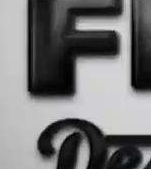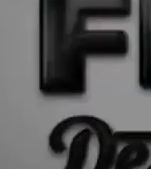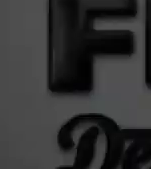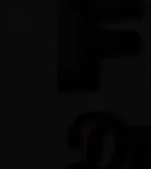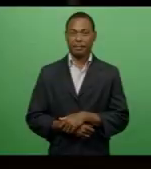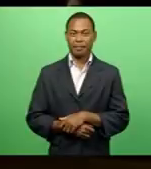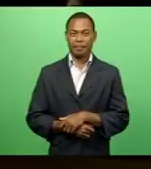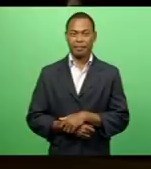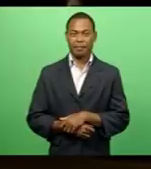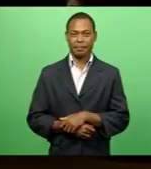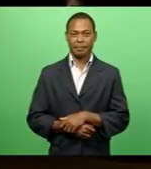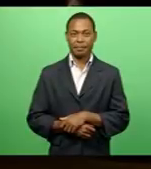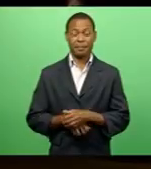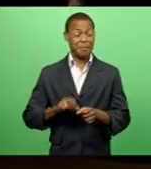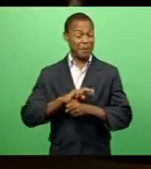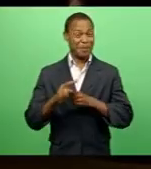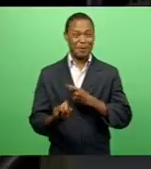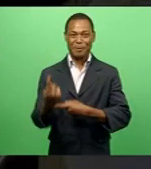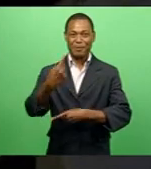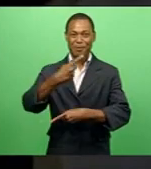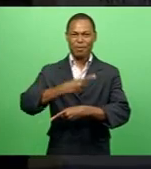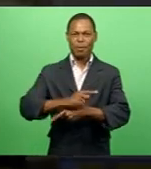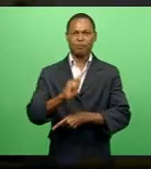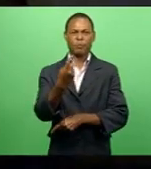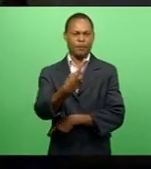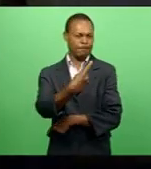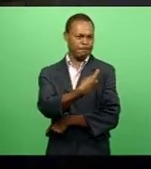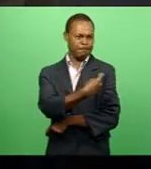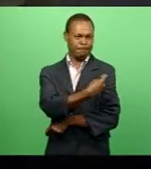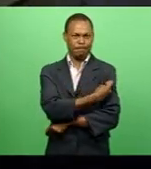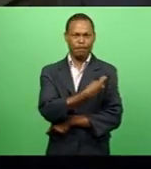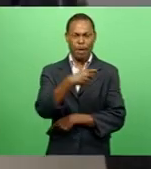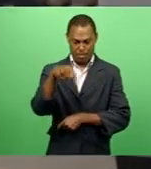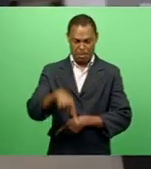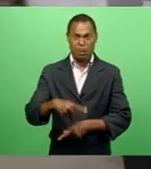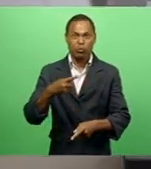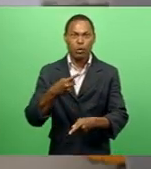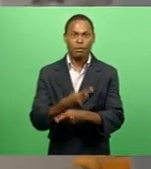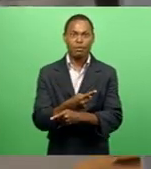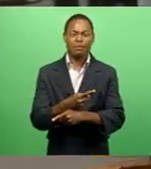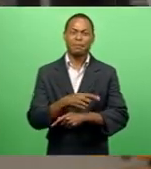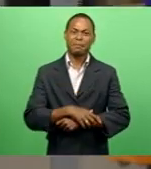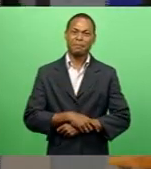2 देश की In the news tonight, first jab to be administered this week.